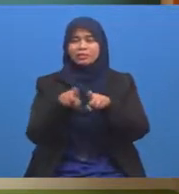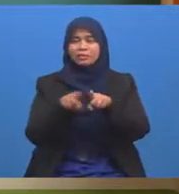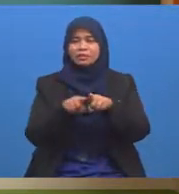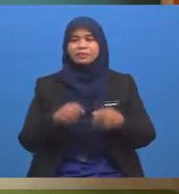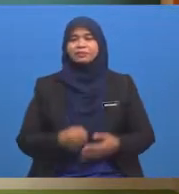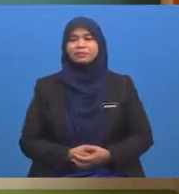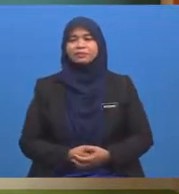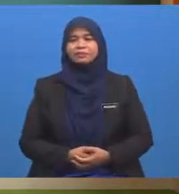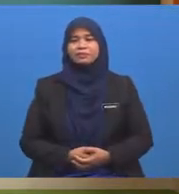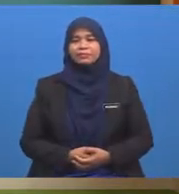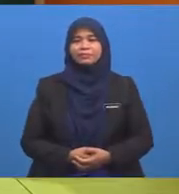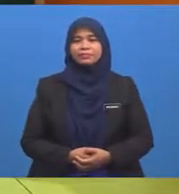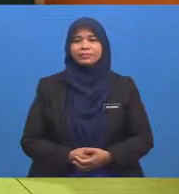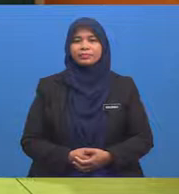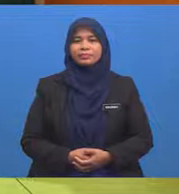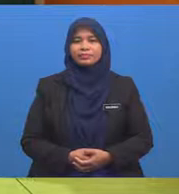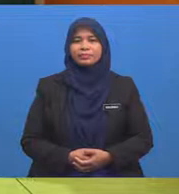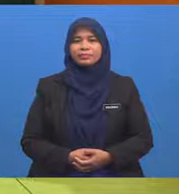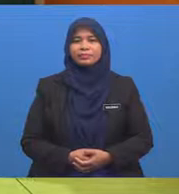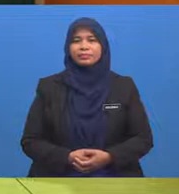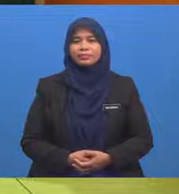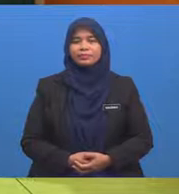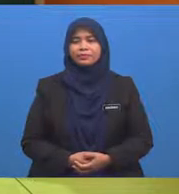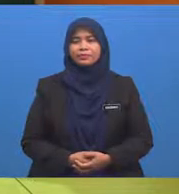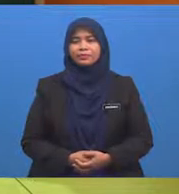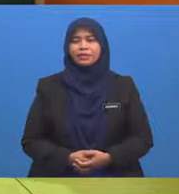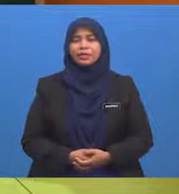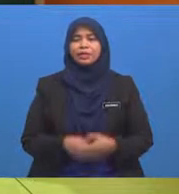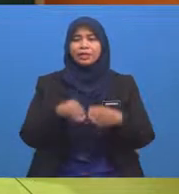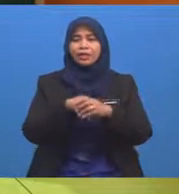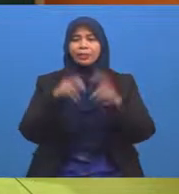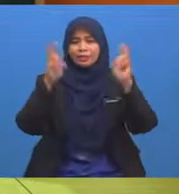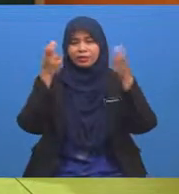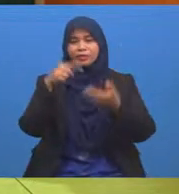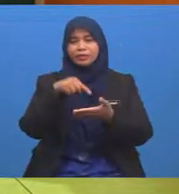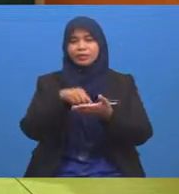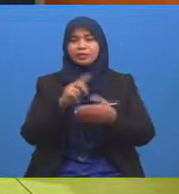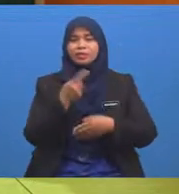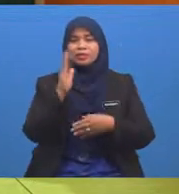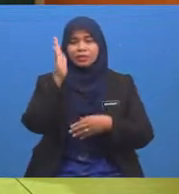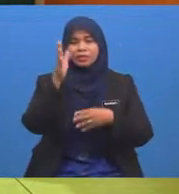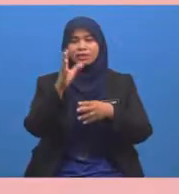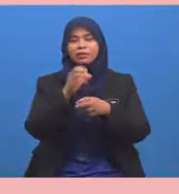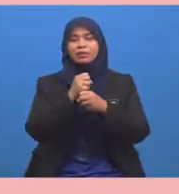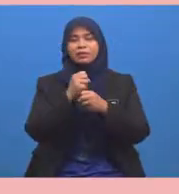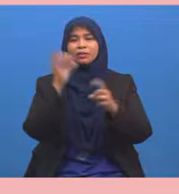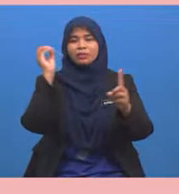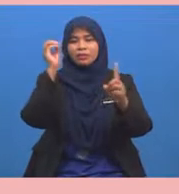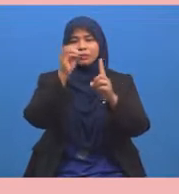pembelajaran kita pada hari ini. Dalam tajuk kali ini, kita akan mencapai objektif pembelajaran iaitu